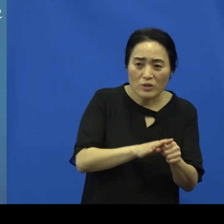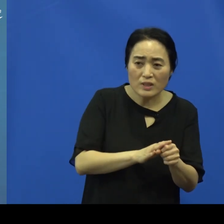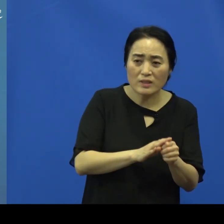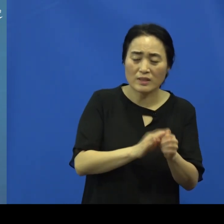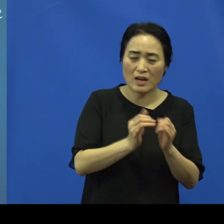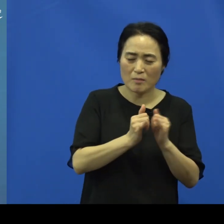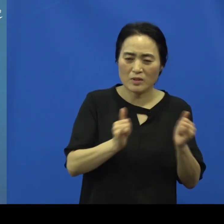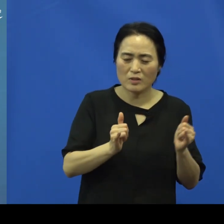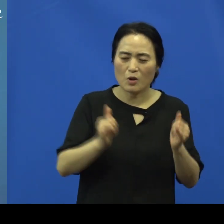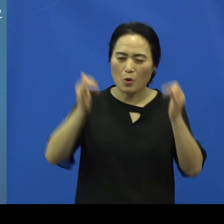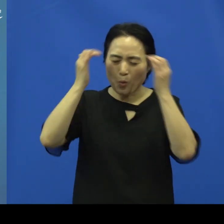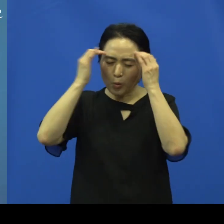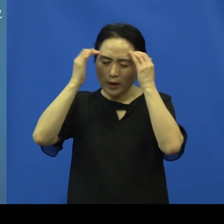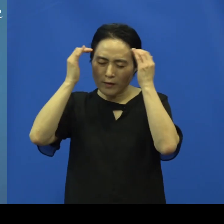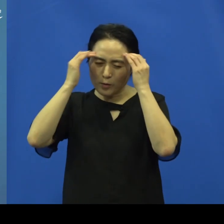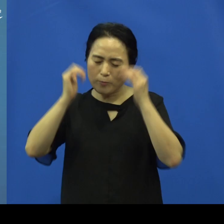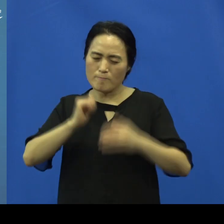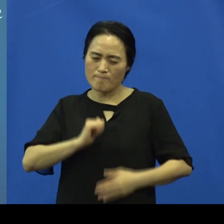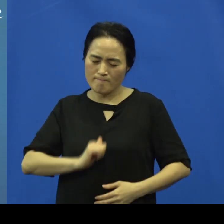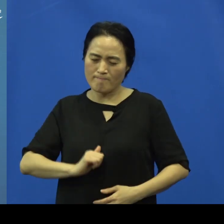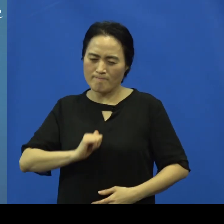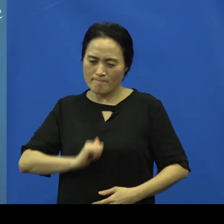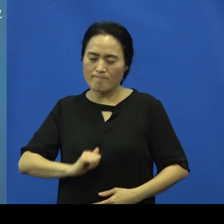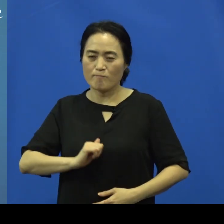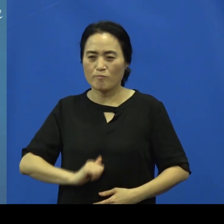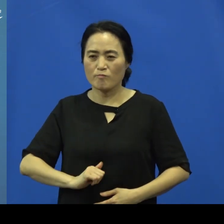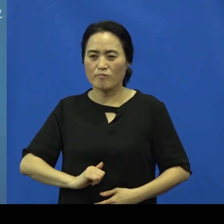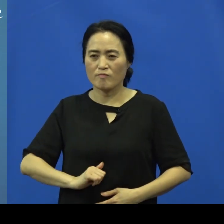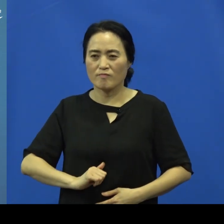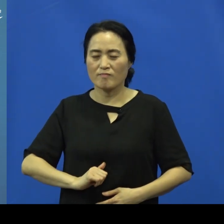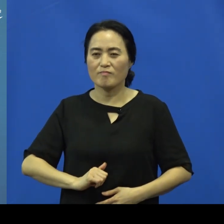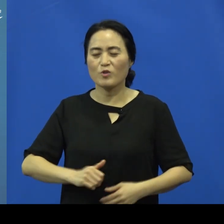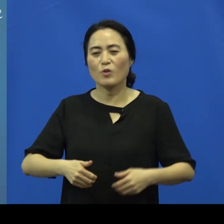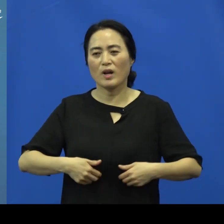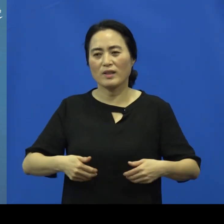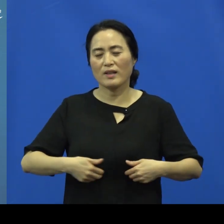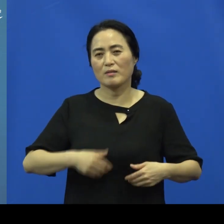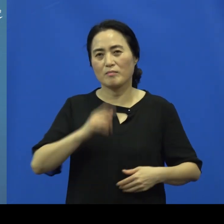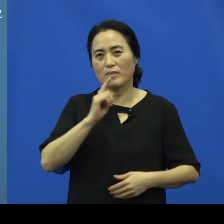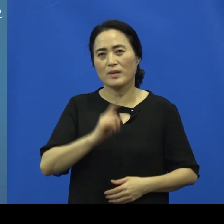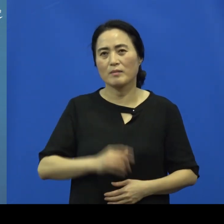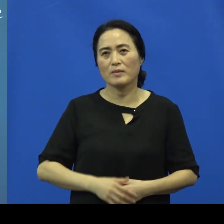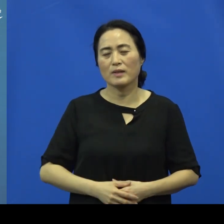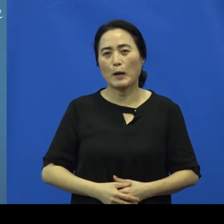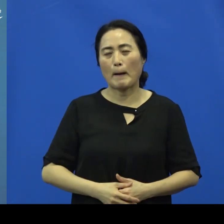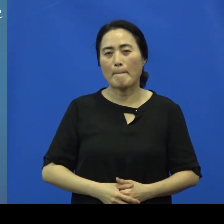어떤 고난도 겪어내야 된다는, 그게 컴패션이에요.